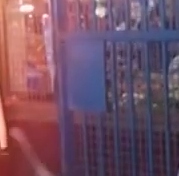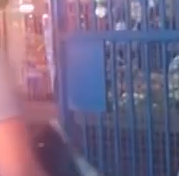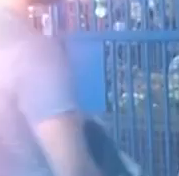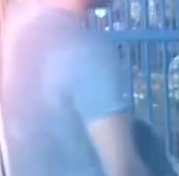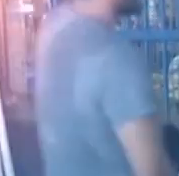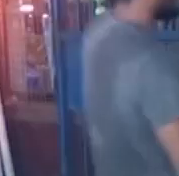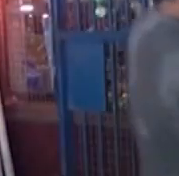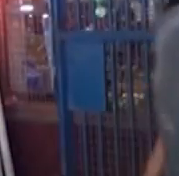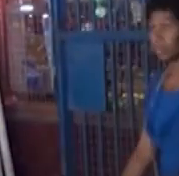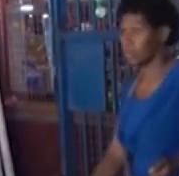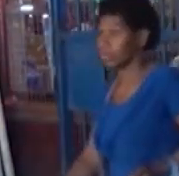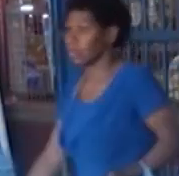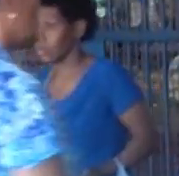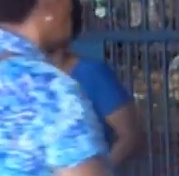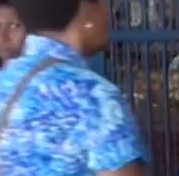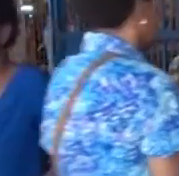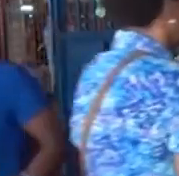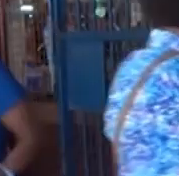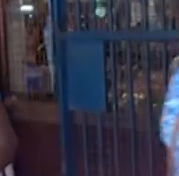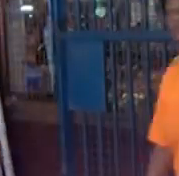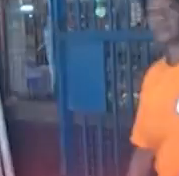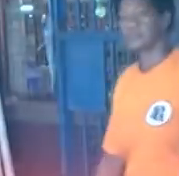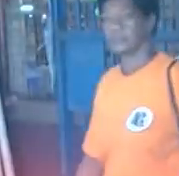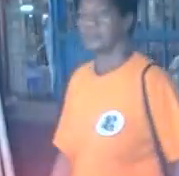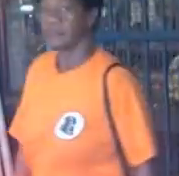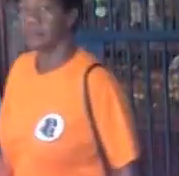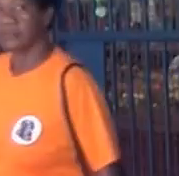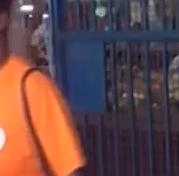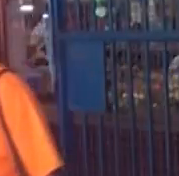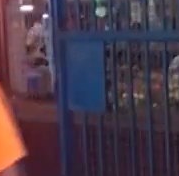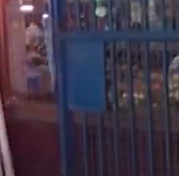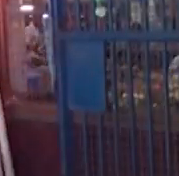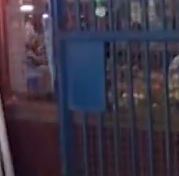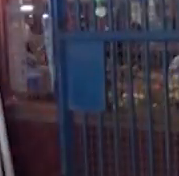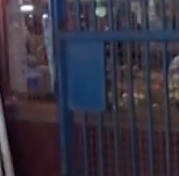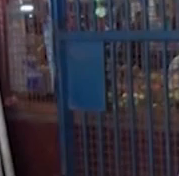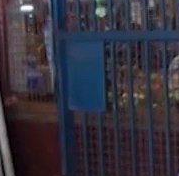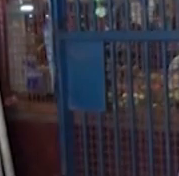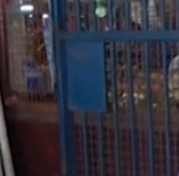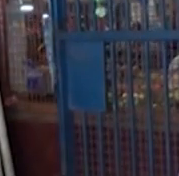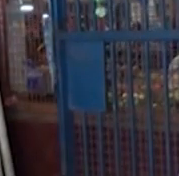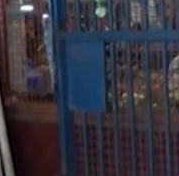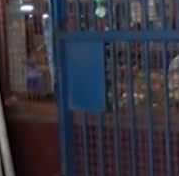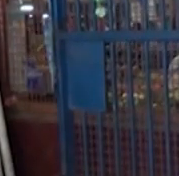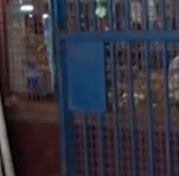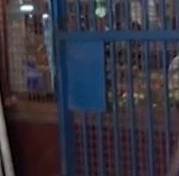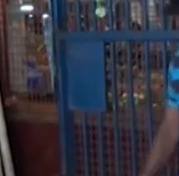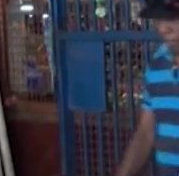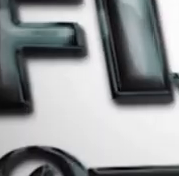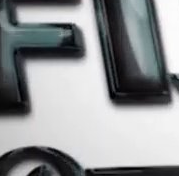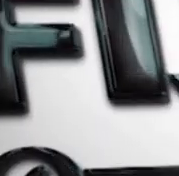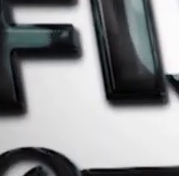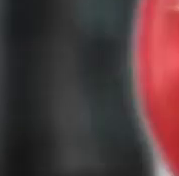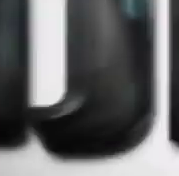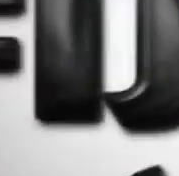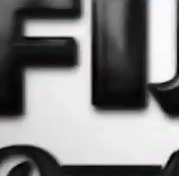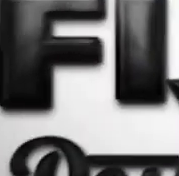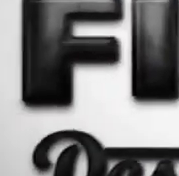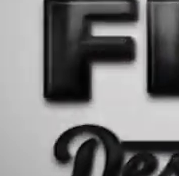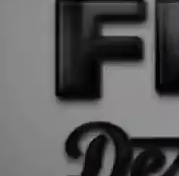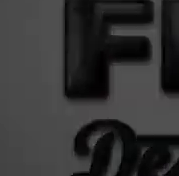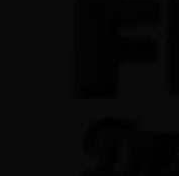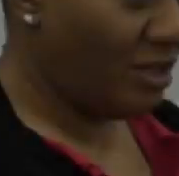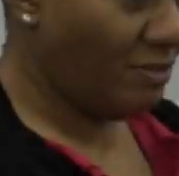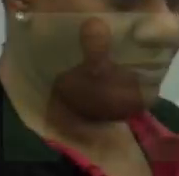कुमार स्वामी नायक गोंगो लिबू लटोका रेडियो फीजी 2 में पुराना गाना लगे हमें बहुत अच्छा लगे रेडियो फीजी